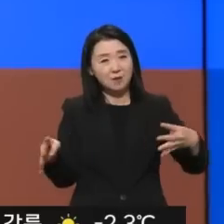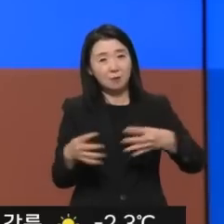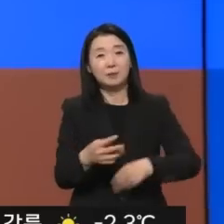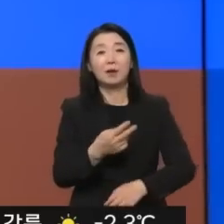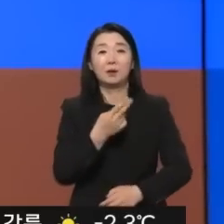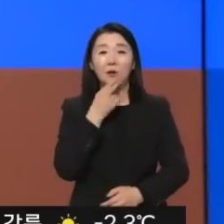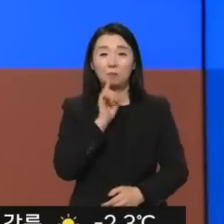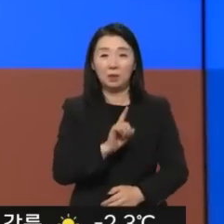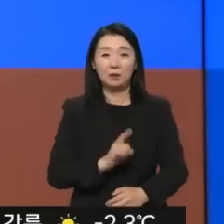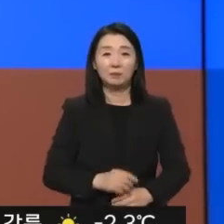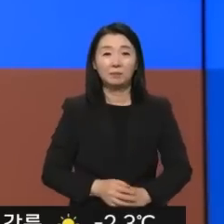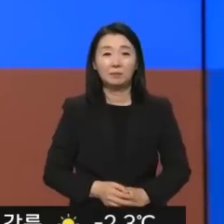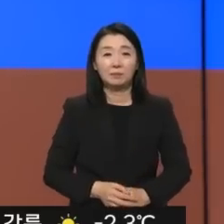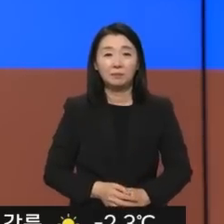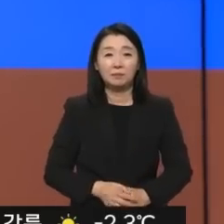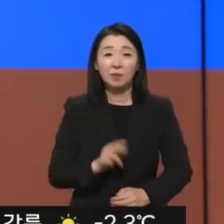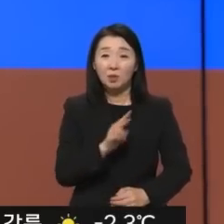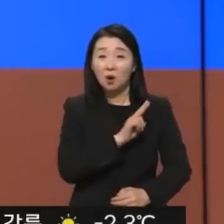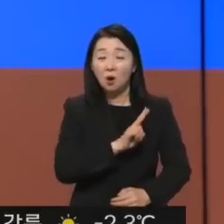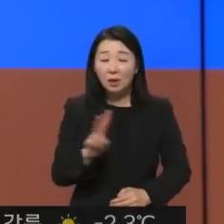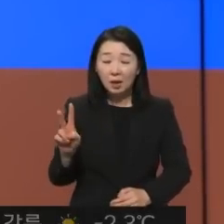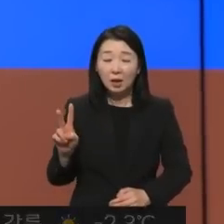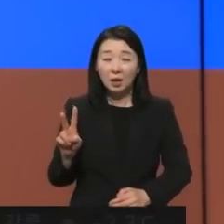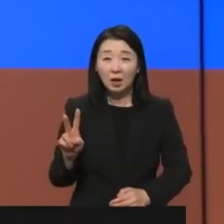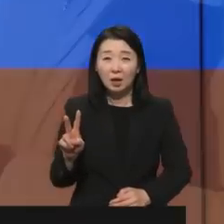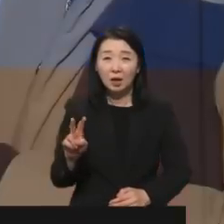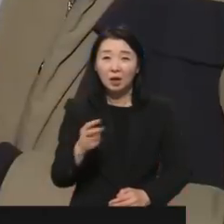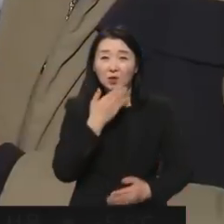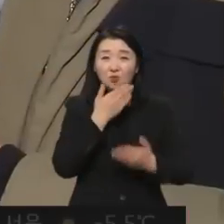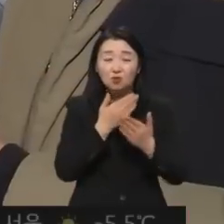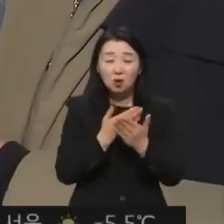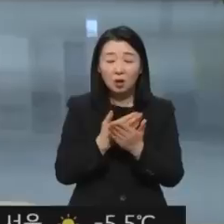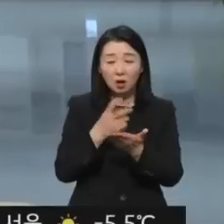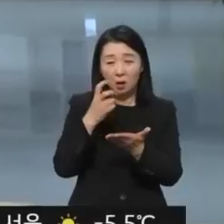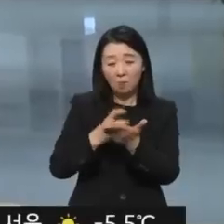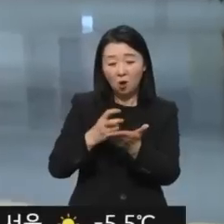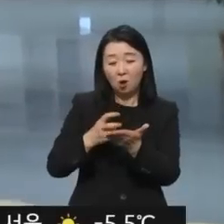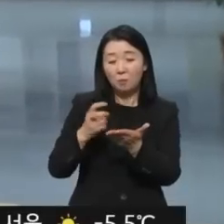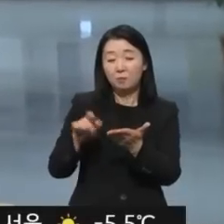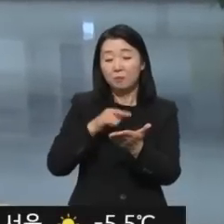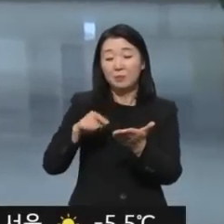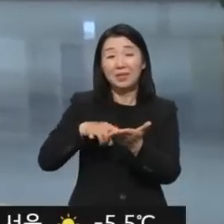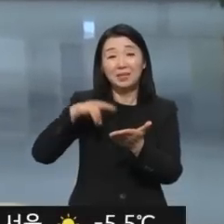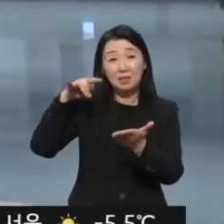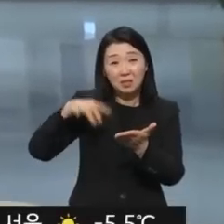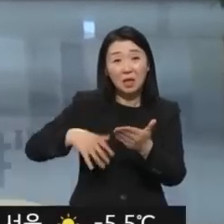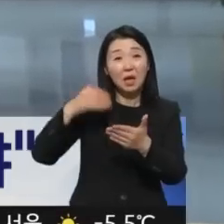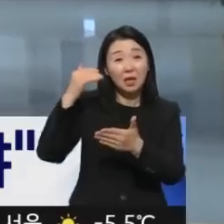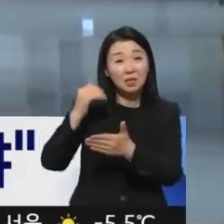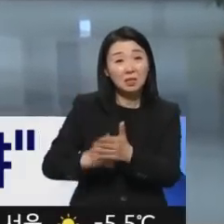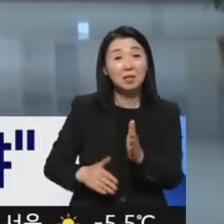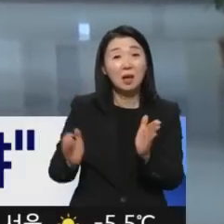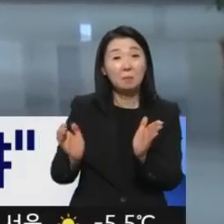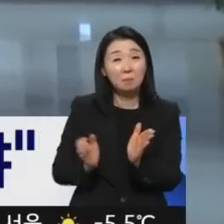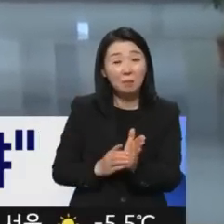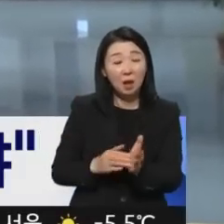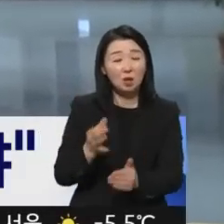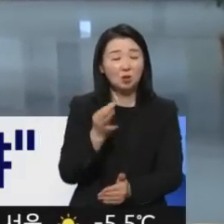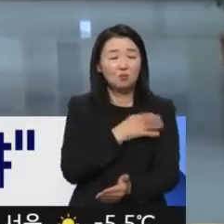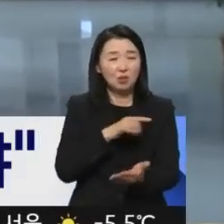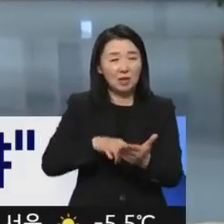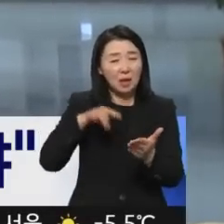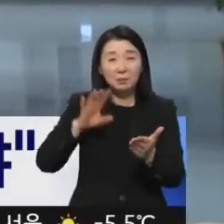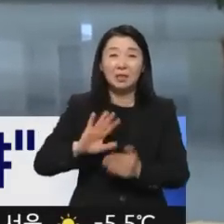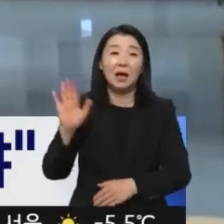없을 거라고도 선을 그었는데요. 여야의 최대 쟁점 법인세 인하죠. 주 원내대표는 여기에 대해서는 초부자 감세가